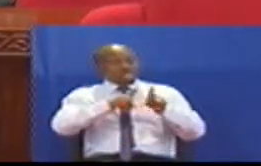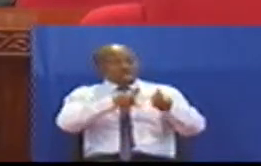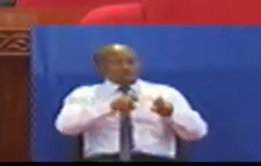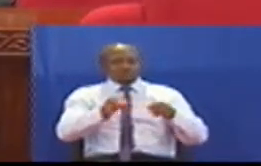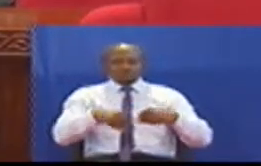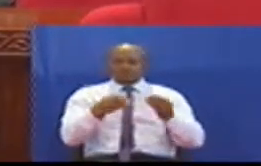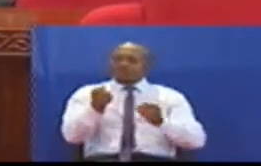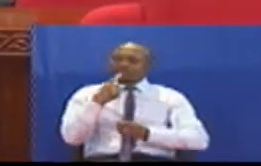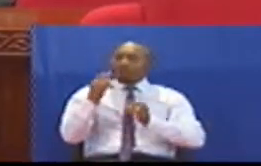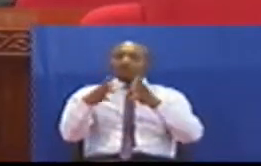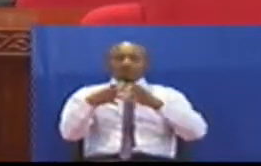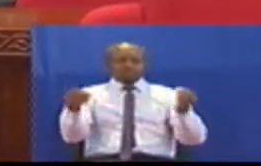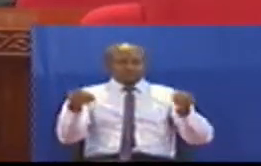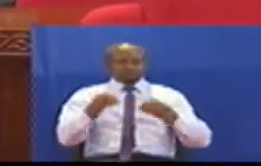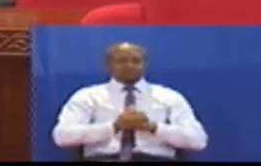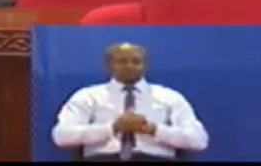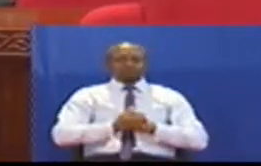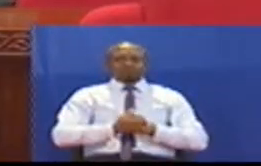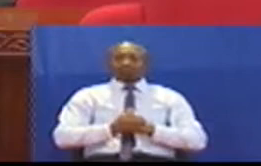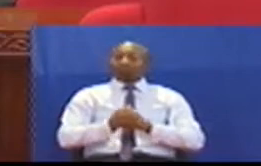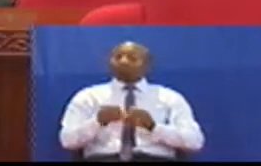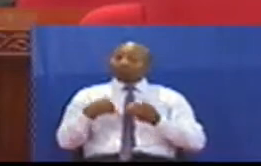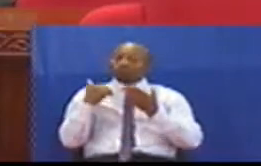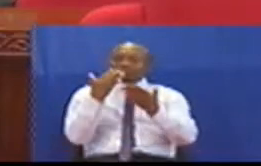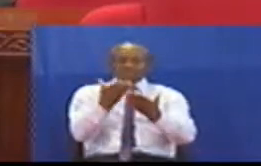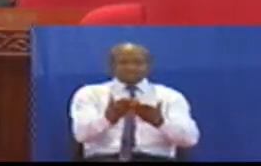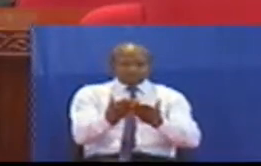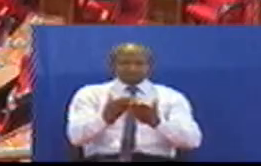bure. Mheshimiwa Spika, baada ya kusema hayo naomba kuwasilisha.